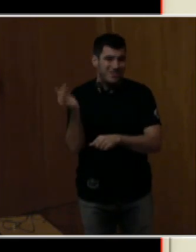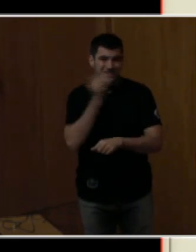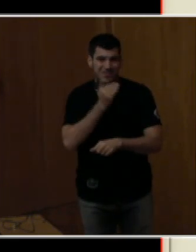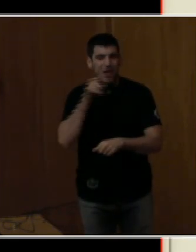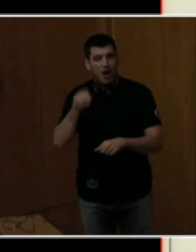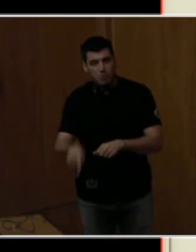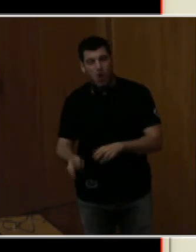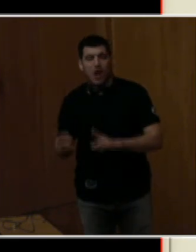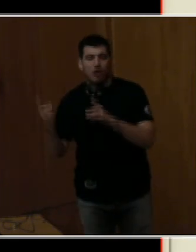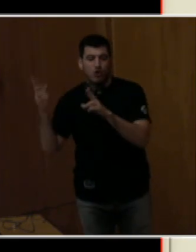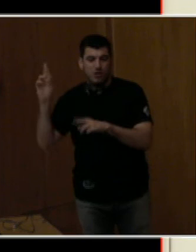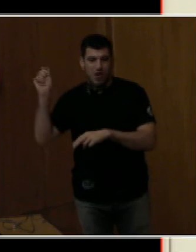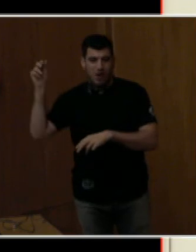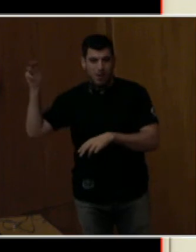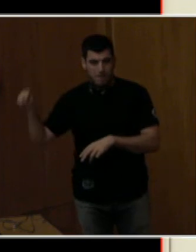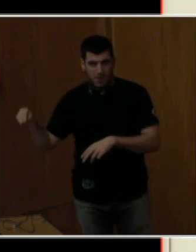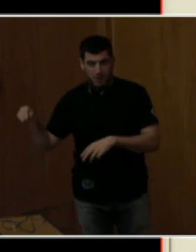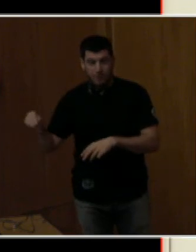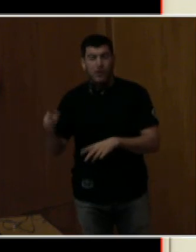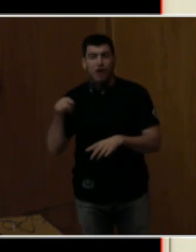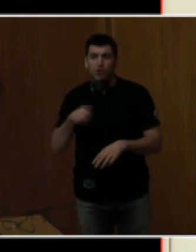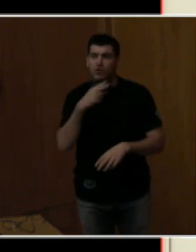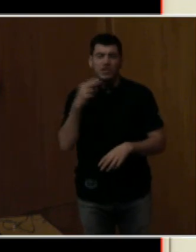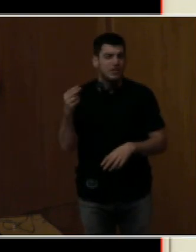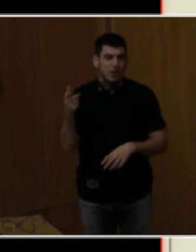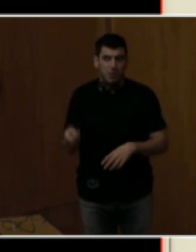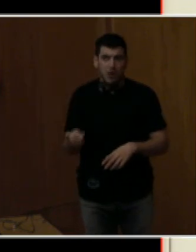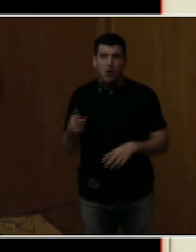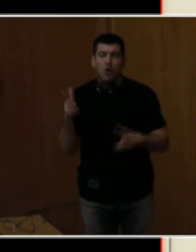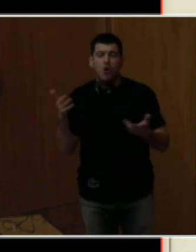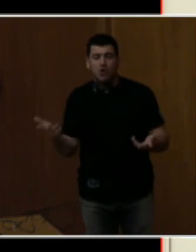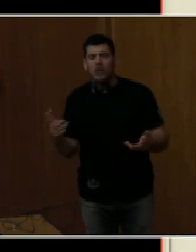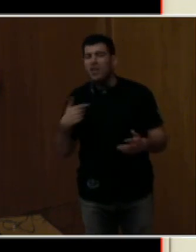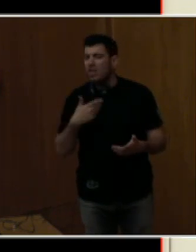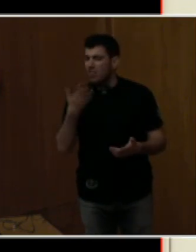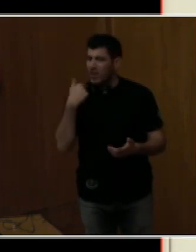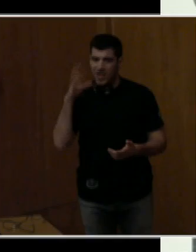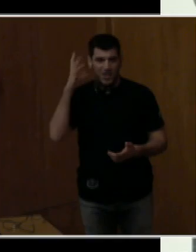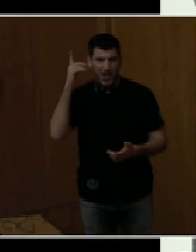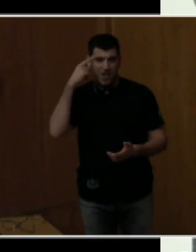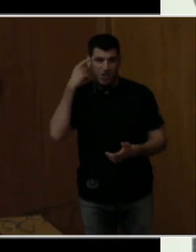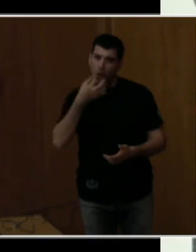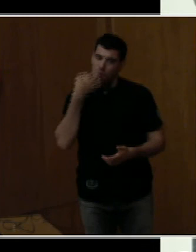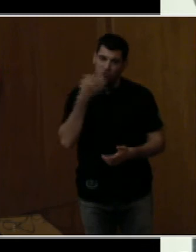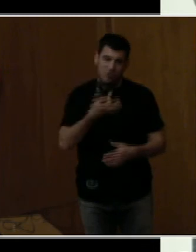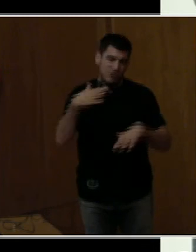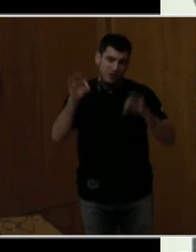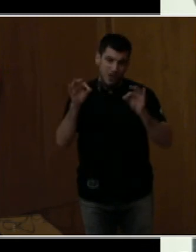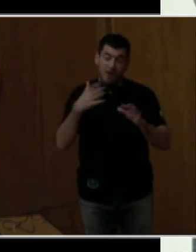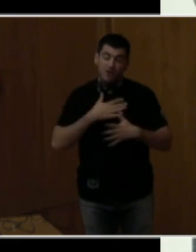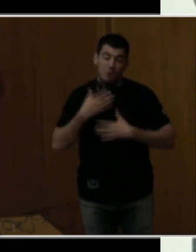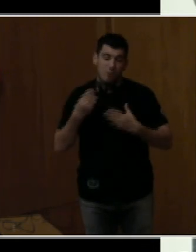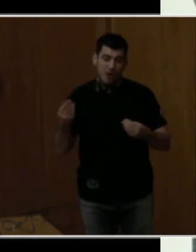RAM. Αυτό βέβαια δεν σημαίνει ότι δεν συνεχίζει να παραμένει μια τρελή ιδέα όπως σας είπα και στην αρχή. Σας ευχαριστώ